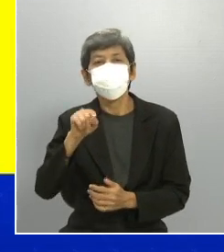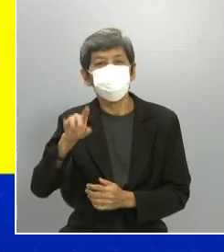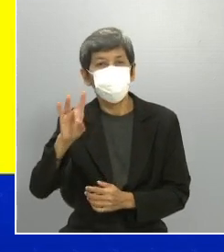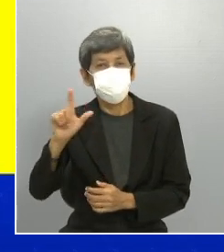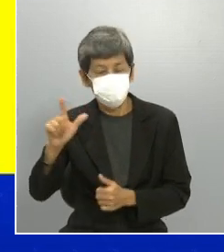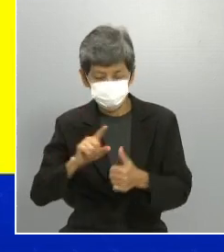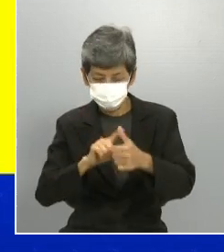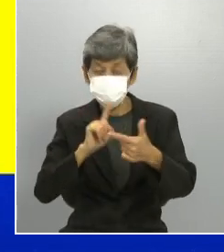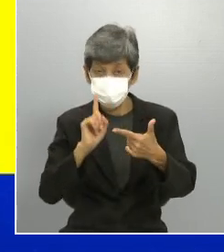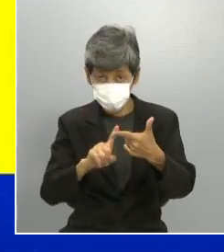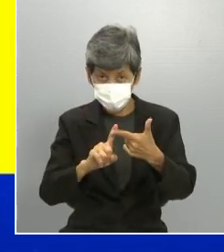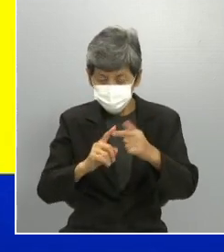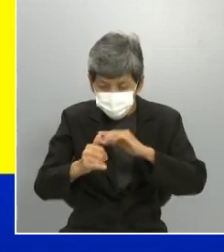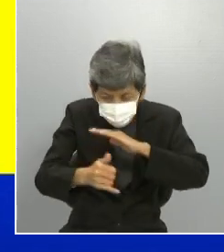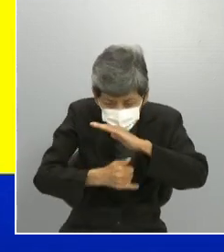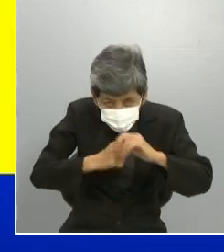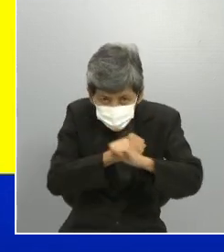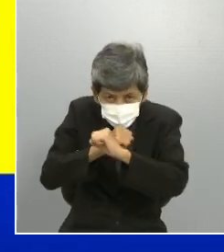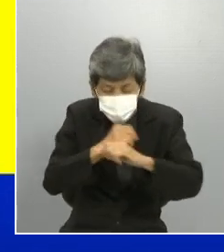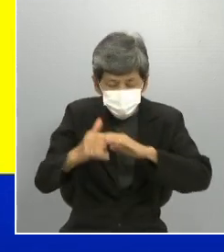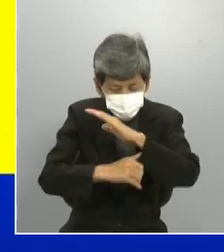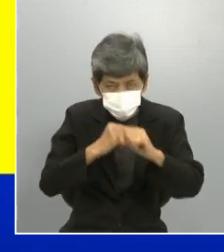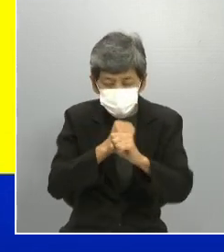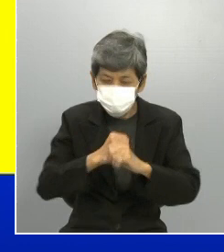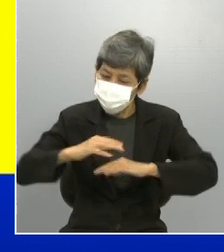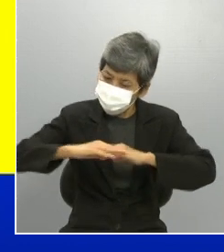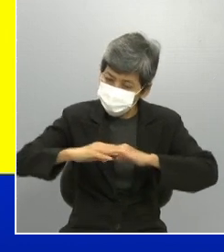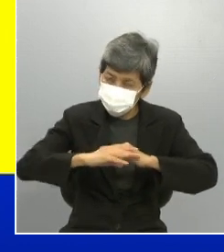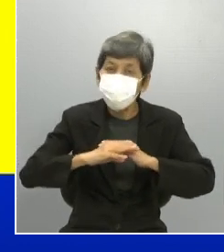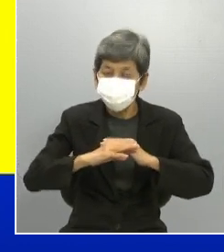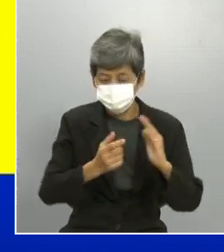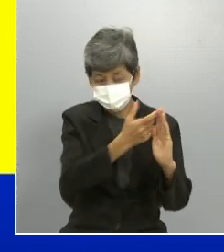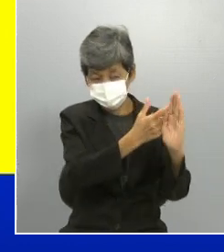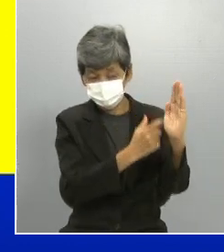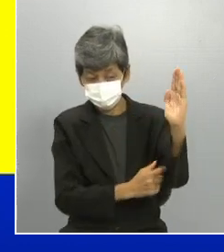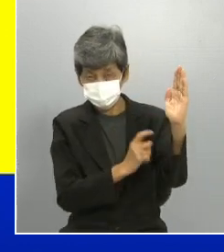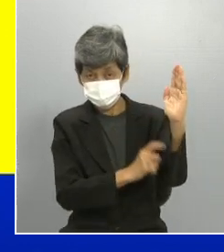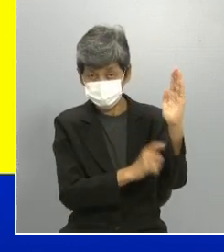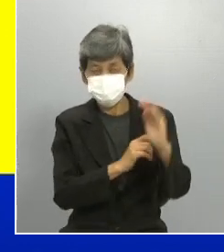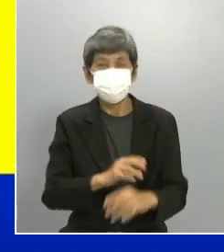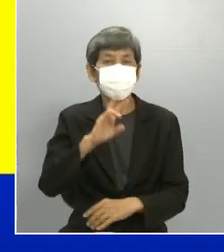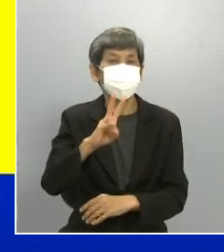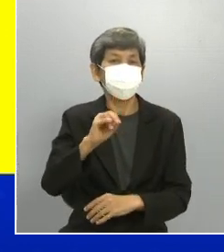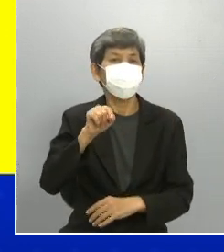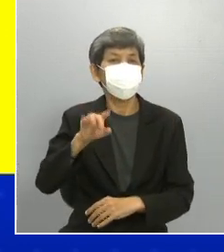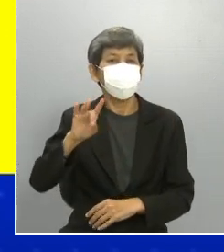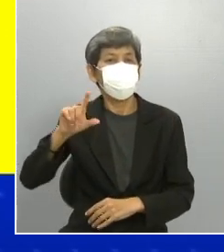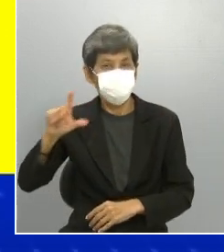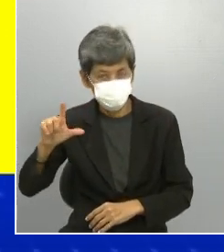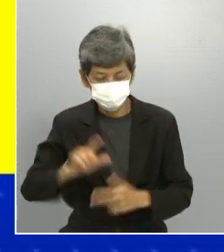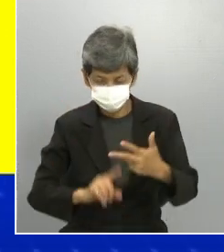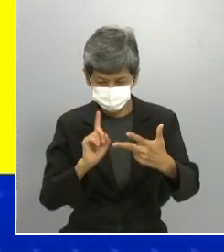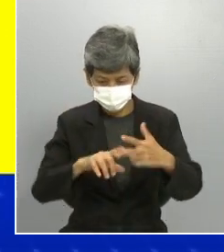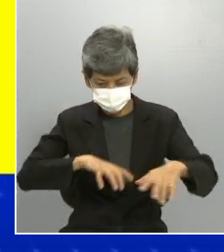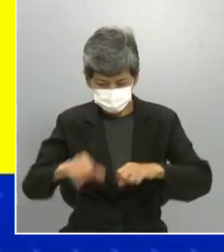การสกัดกั้นการลักลอบเข้าเมืองโดยผิดกฎหมายบริเวณชายแดนด้านทิศตะวันตกเป็นจำนวน 79.8ล้านบาทและ